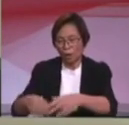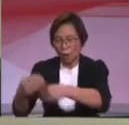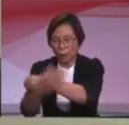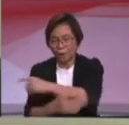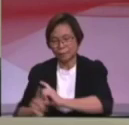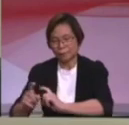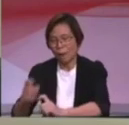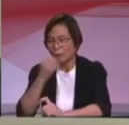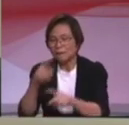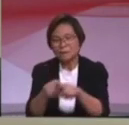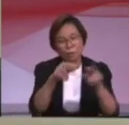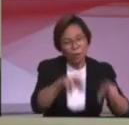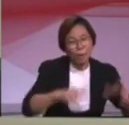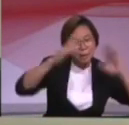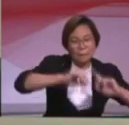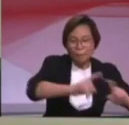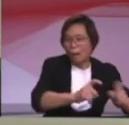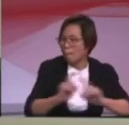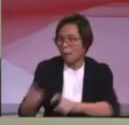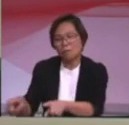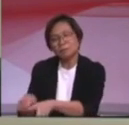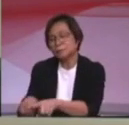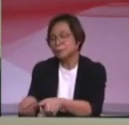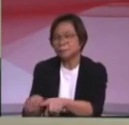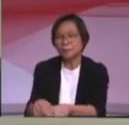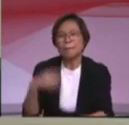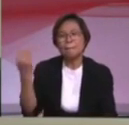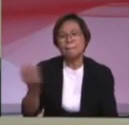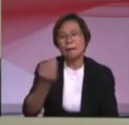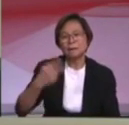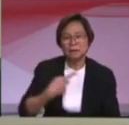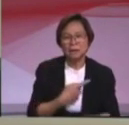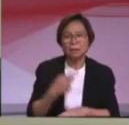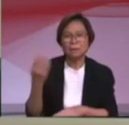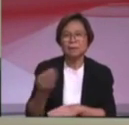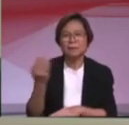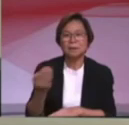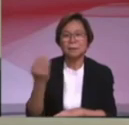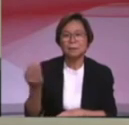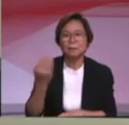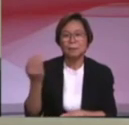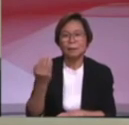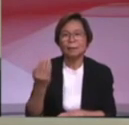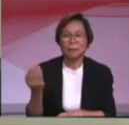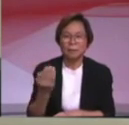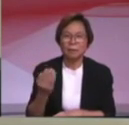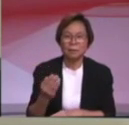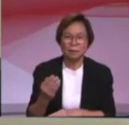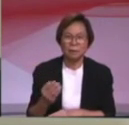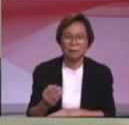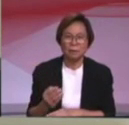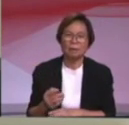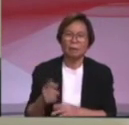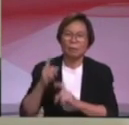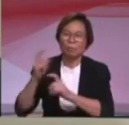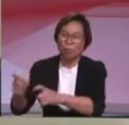kita beri kepada warga kita. Cuma biasanya kita guna, biasanya penyumbangnya banyak datang